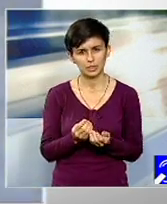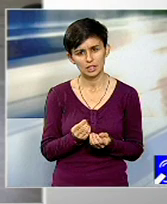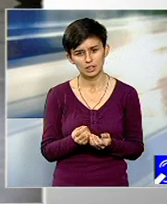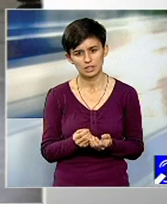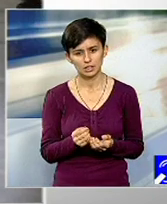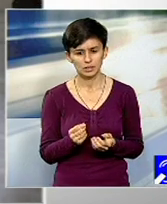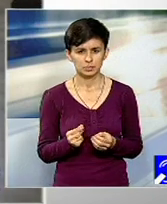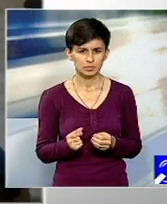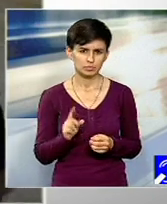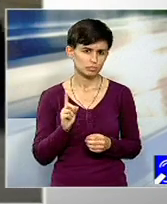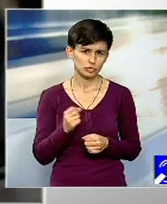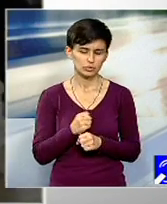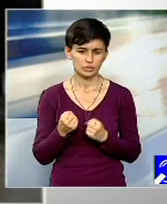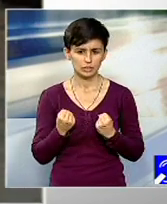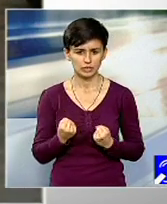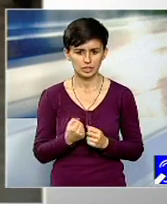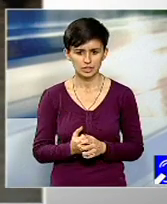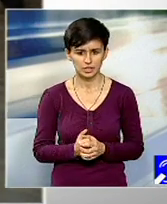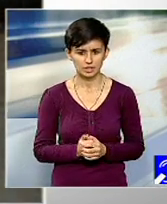de fotbal, tot așa cu clopoței.